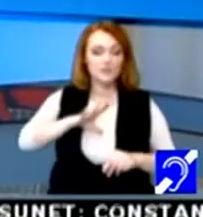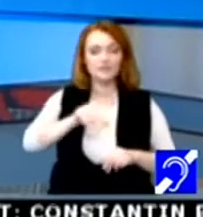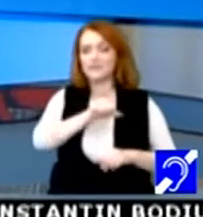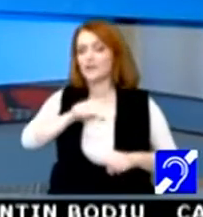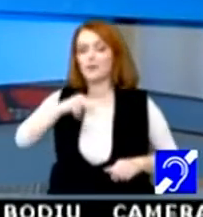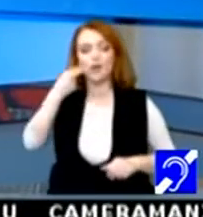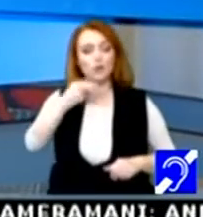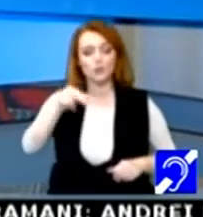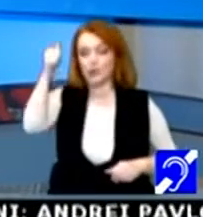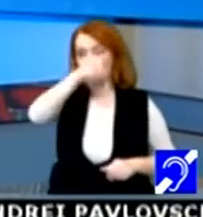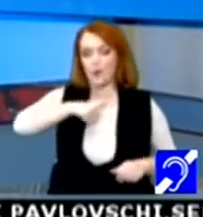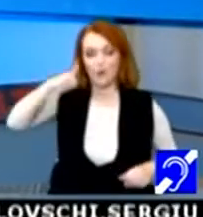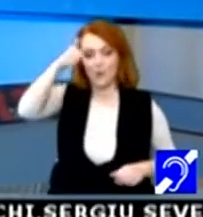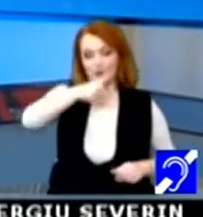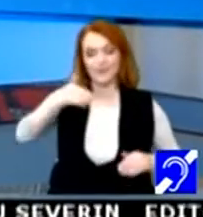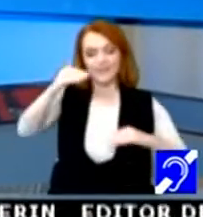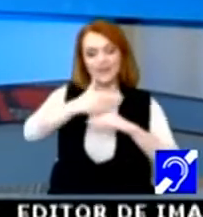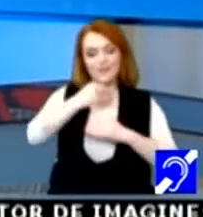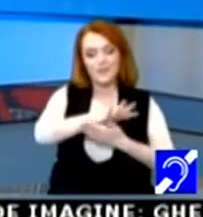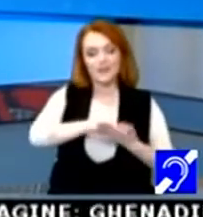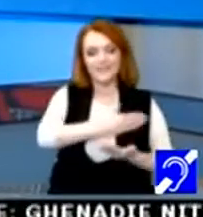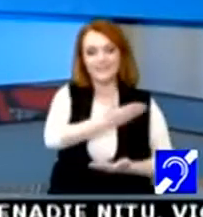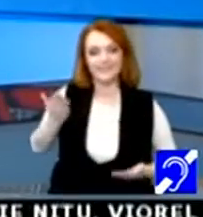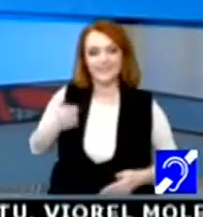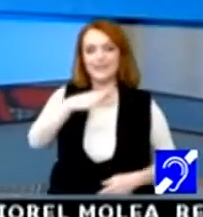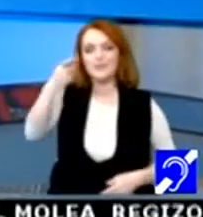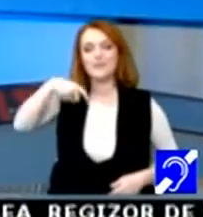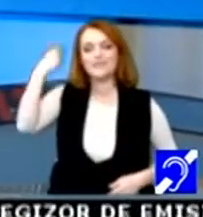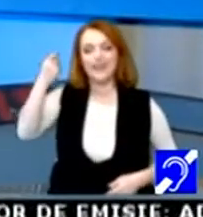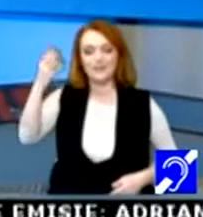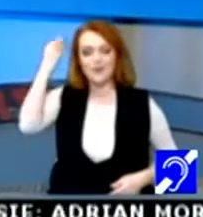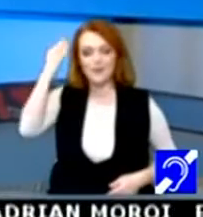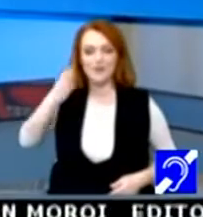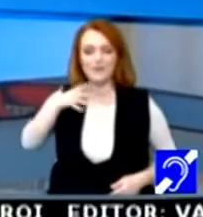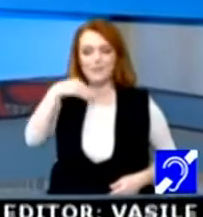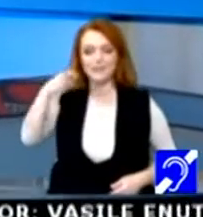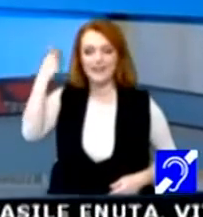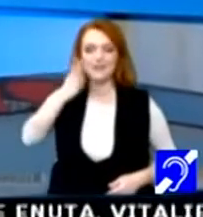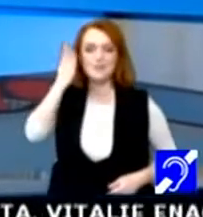și bogat. O seară frumoasă să aveți. La mulți ani, Republica Moldova. La mulți ani, România.